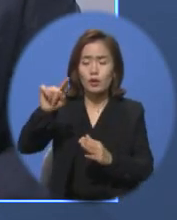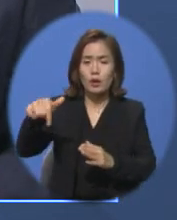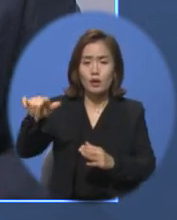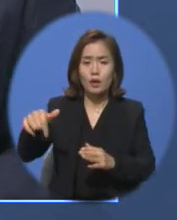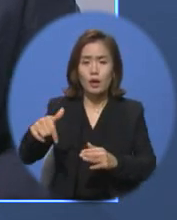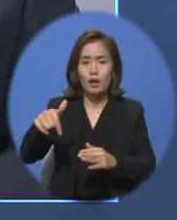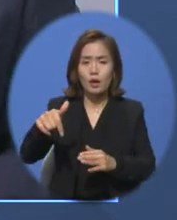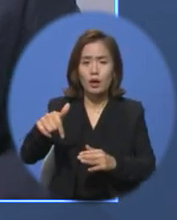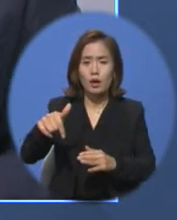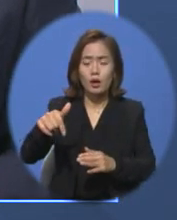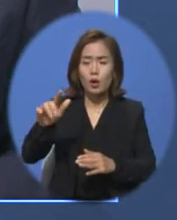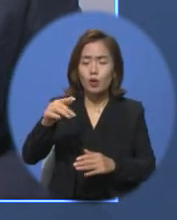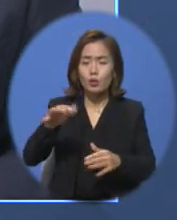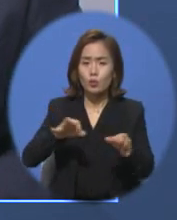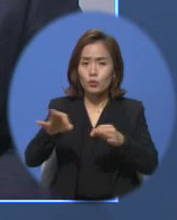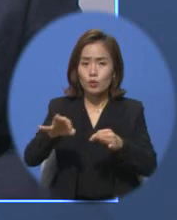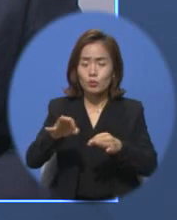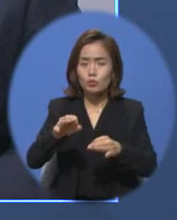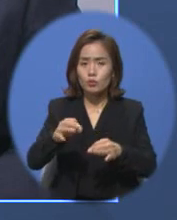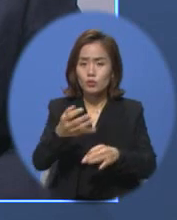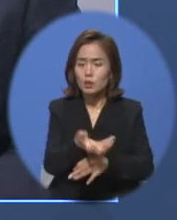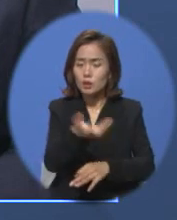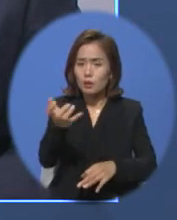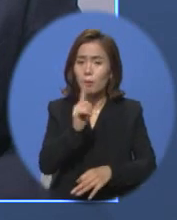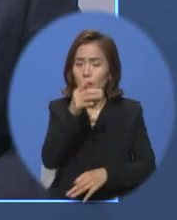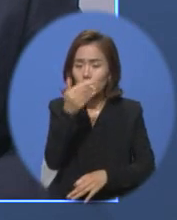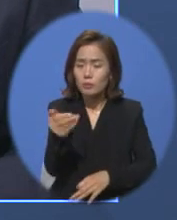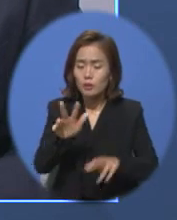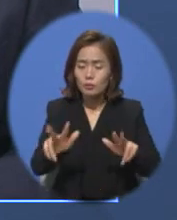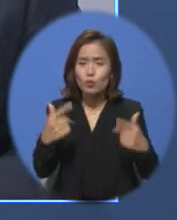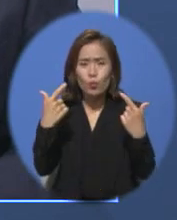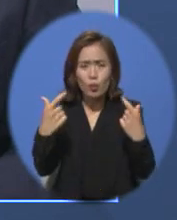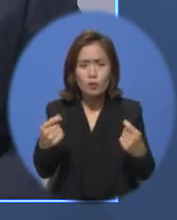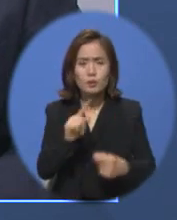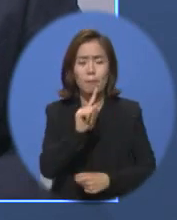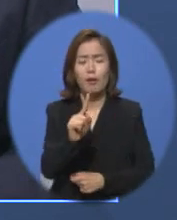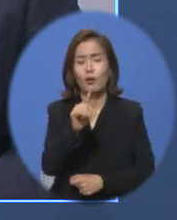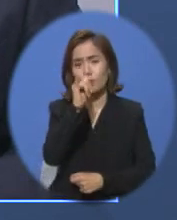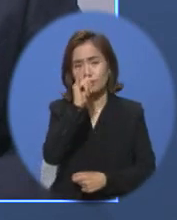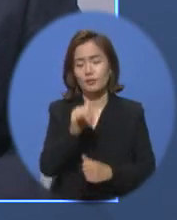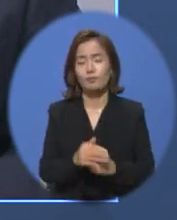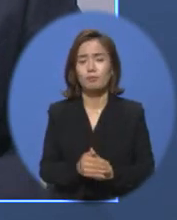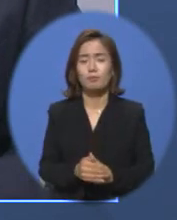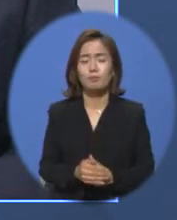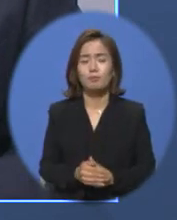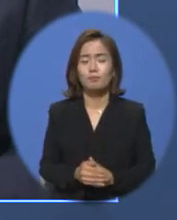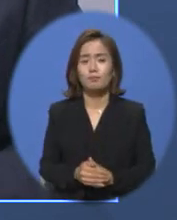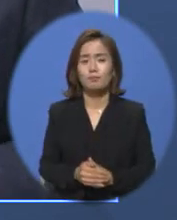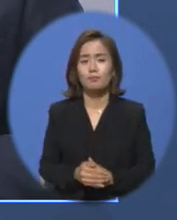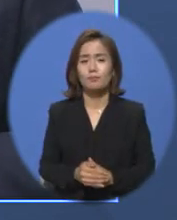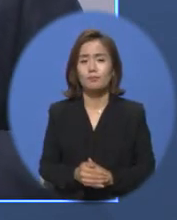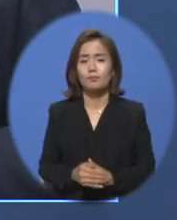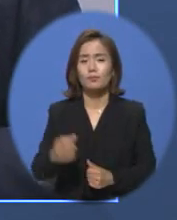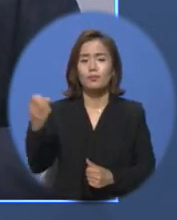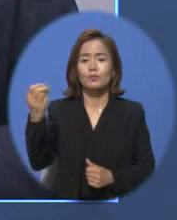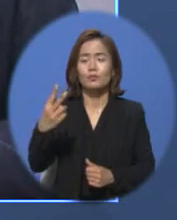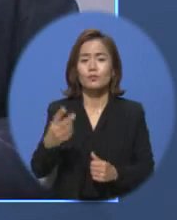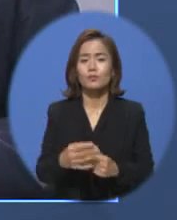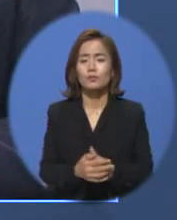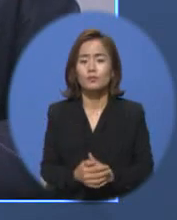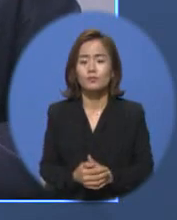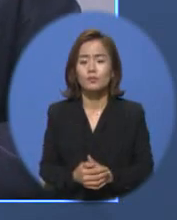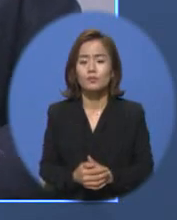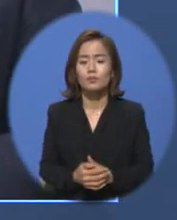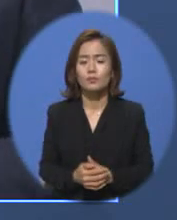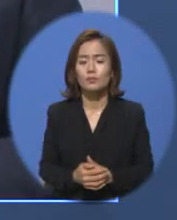이전을약속했었다고지적했다 .그런데당신은 지금똑같은말을하고있잖아요.또한,제